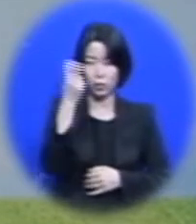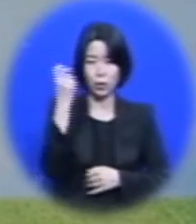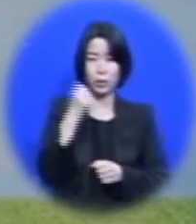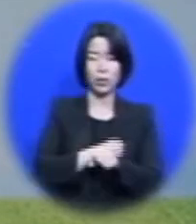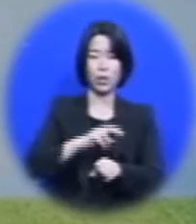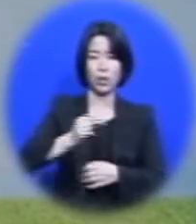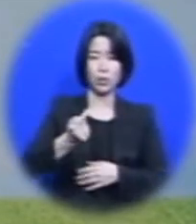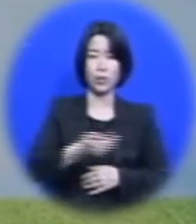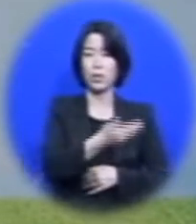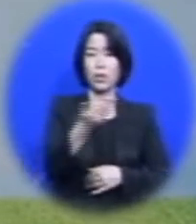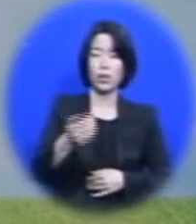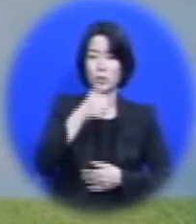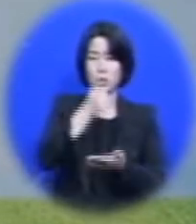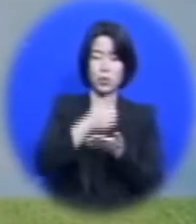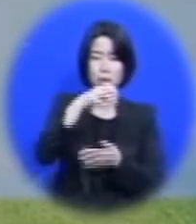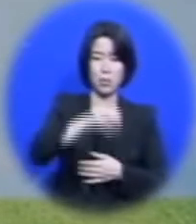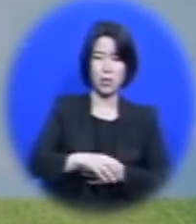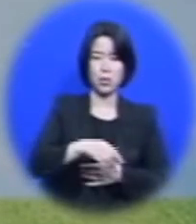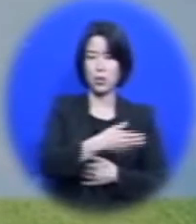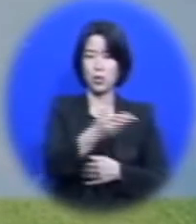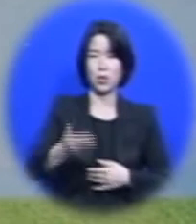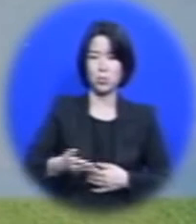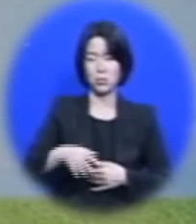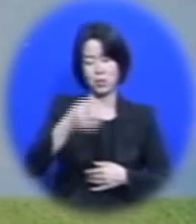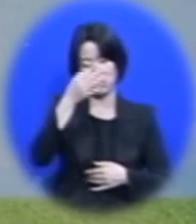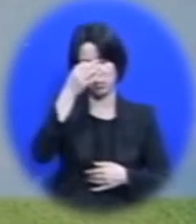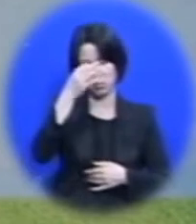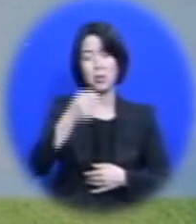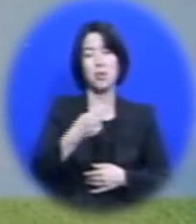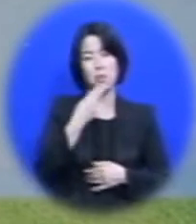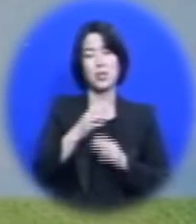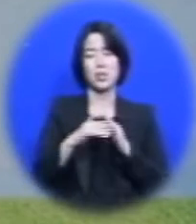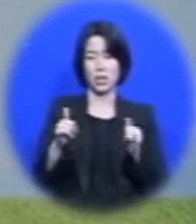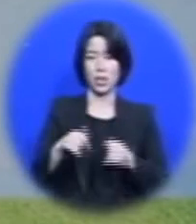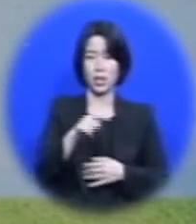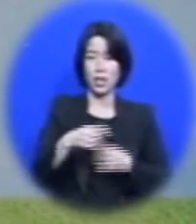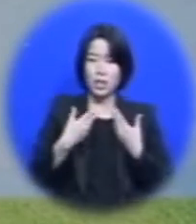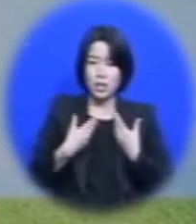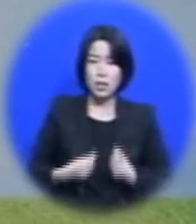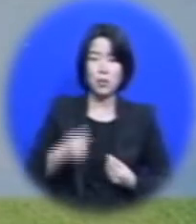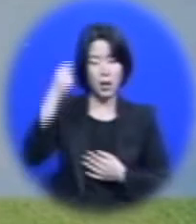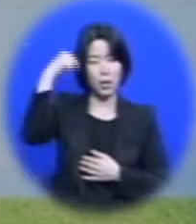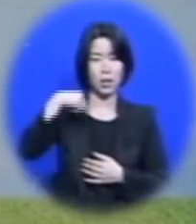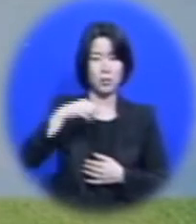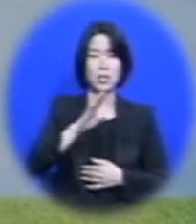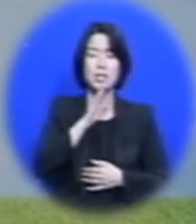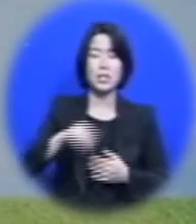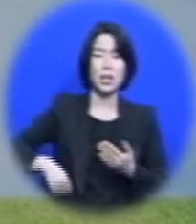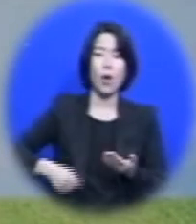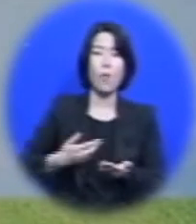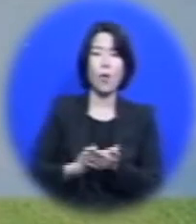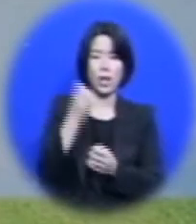여러분의 죄 앞에서 여러분은 무능한 사람이에요. 이 절망감이 진정한 회개의